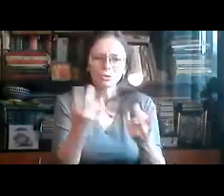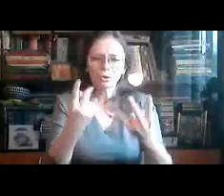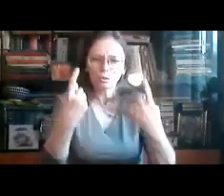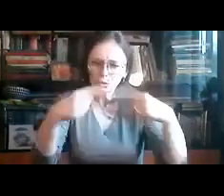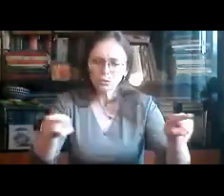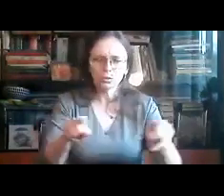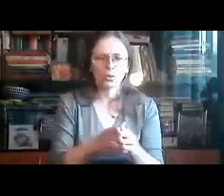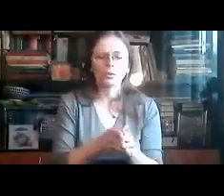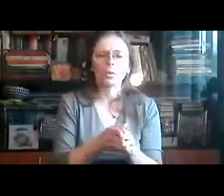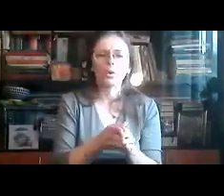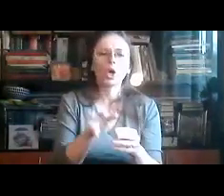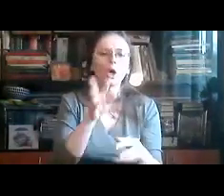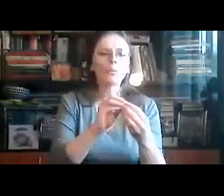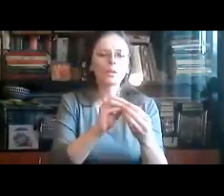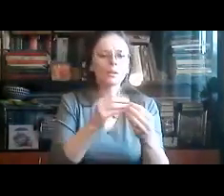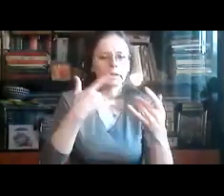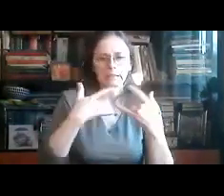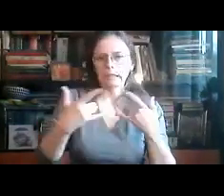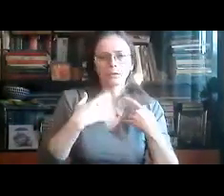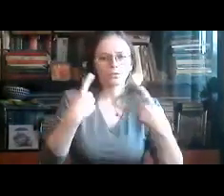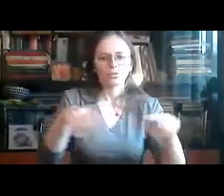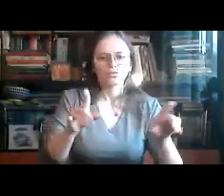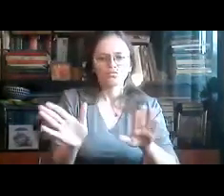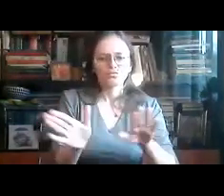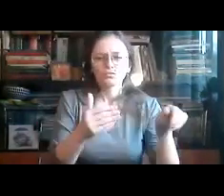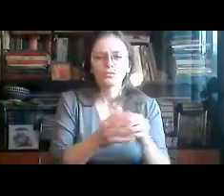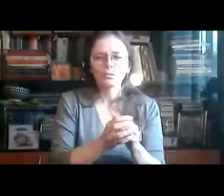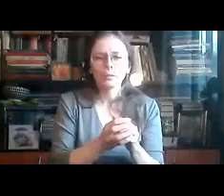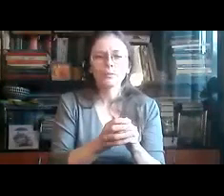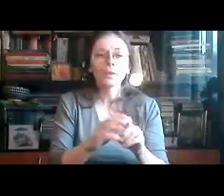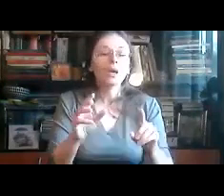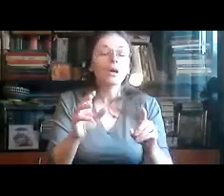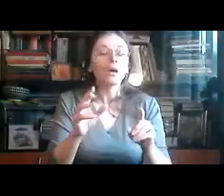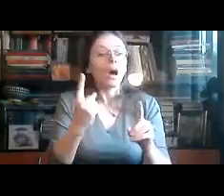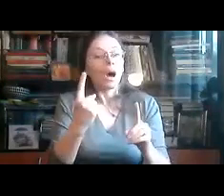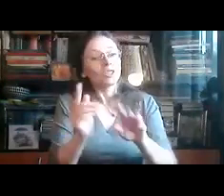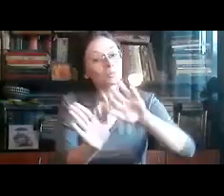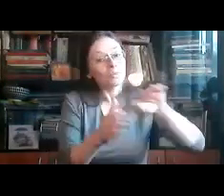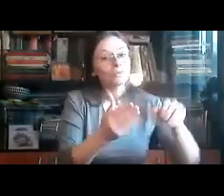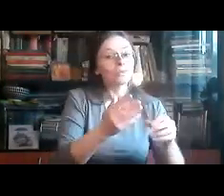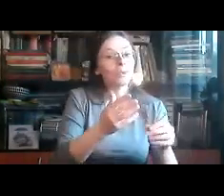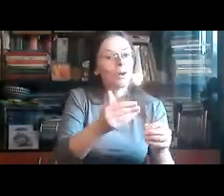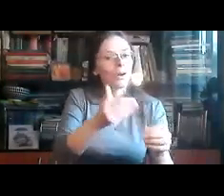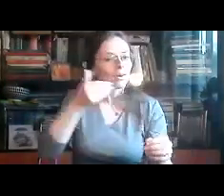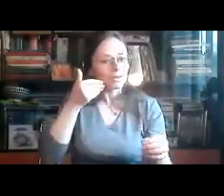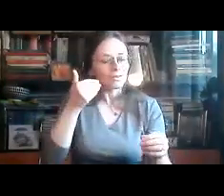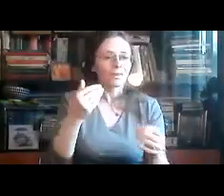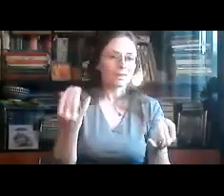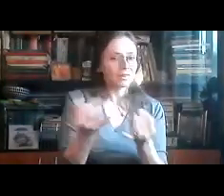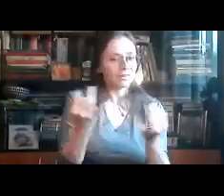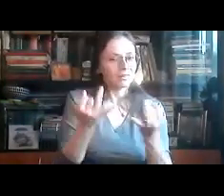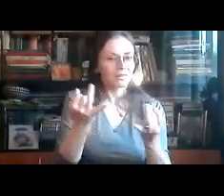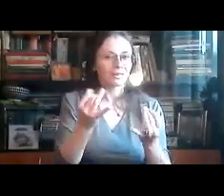туда уходить, мне кажется, нет. С одной стороны, хорошо, что ситуация возникла, она как бы простимулировала, конечно же,